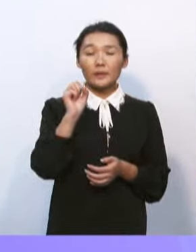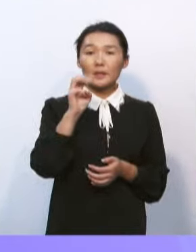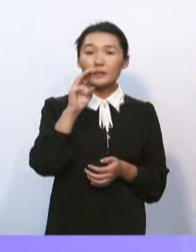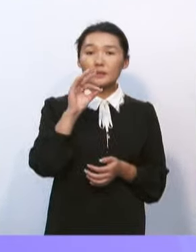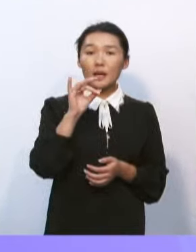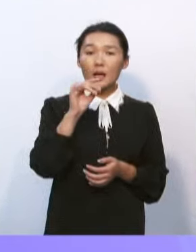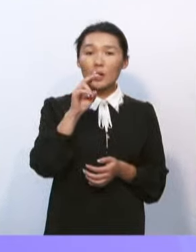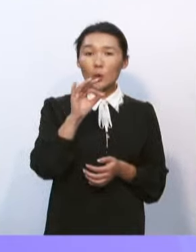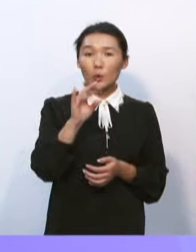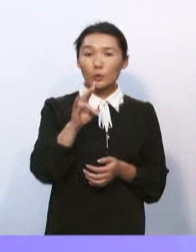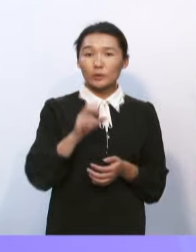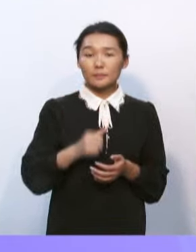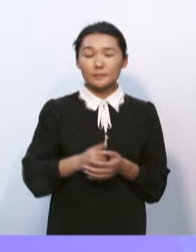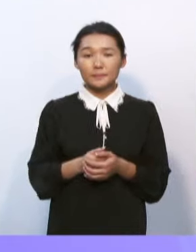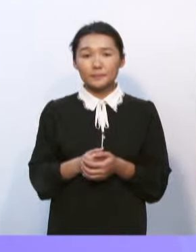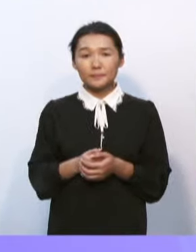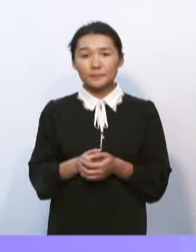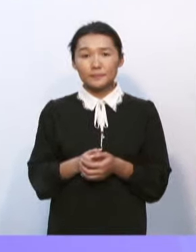Дастаркон.